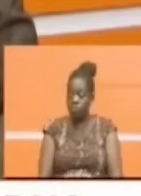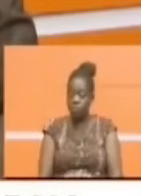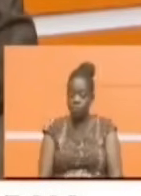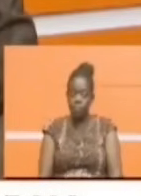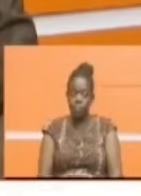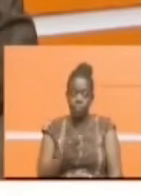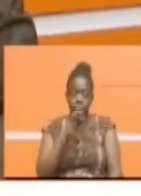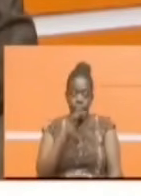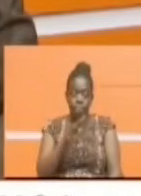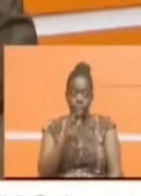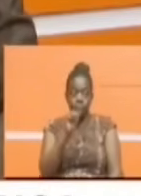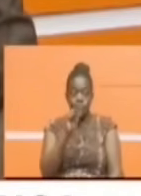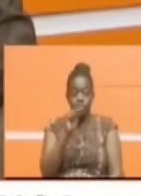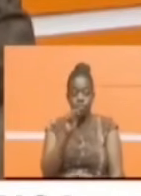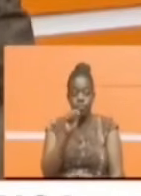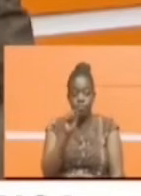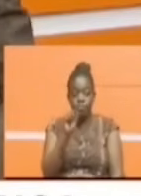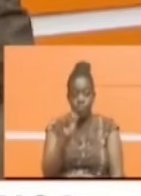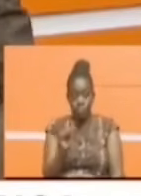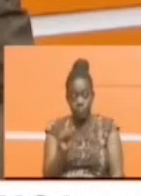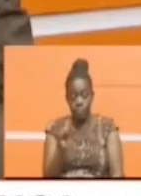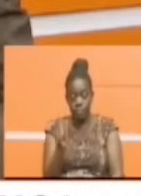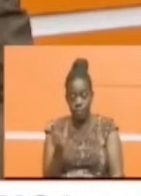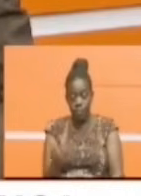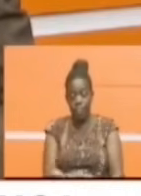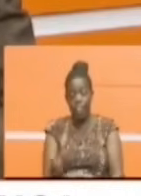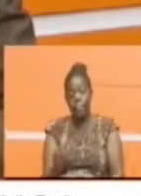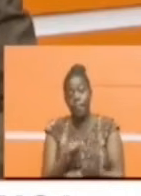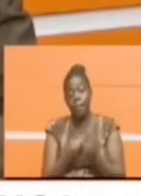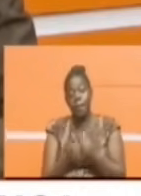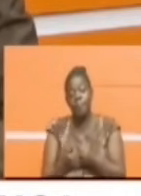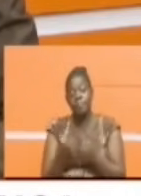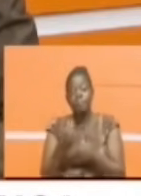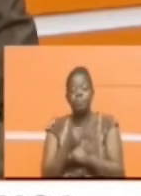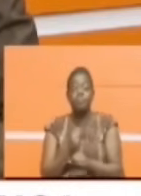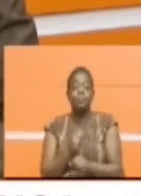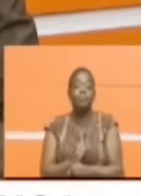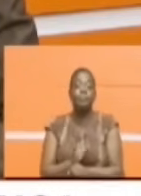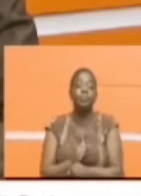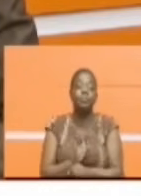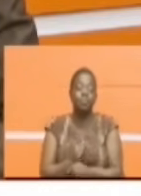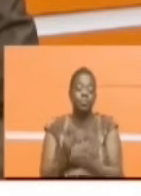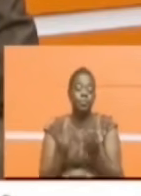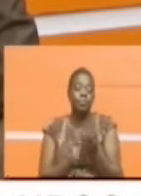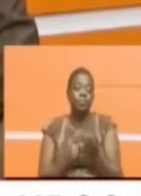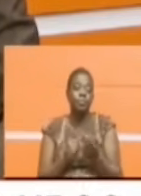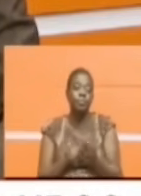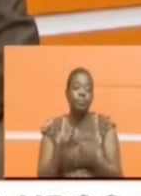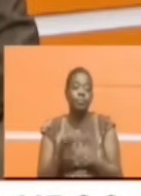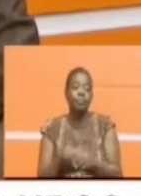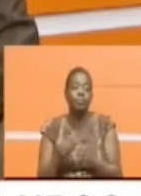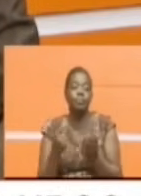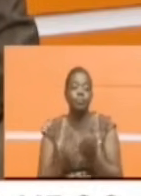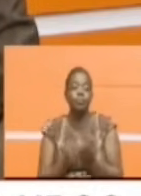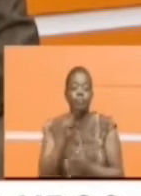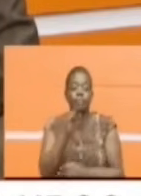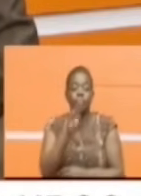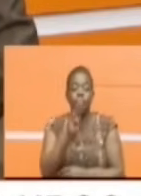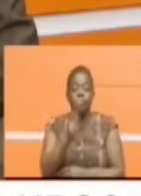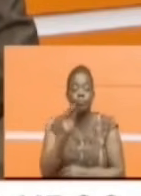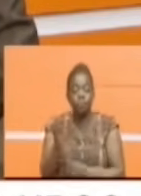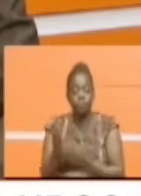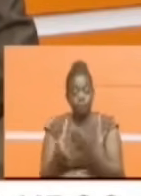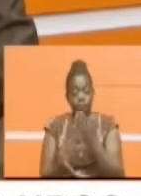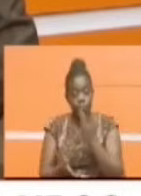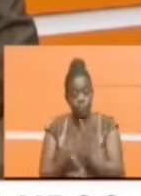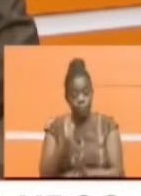speaker Anita Anit Yamong ono asoomoozezza ab'ekitongole eky'ebibalo mu ggwanga ekya ubosi okwongeramu speed